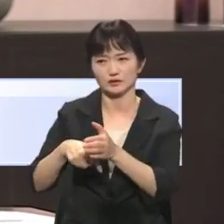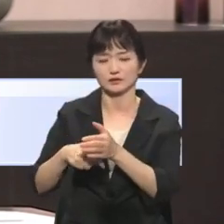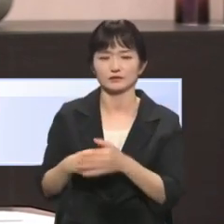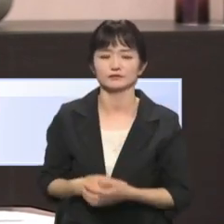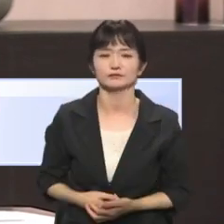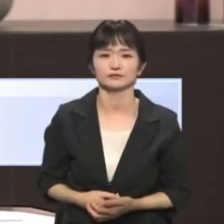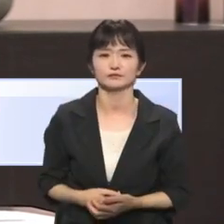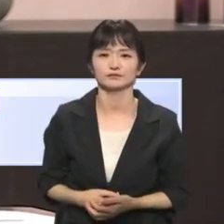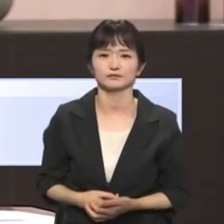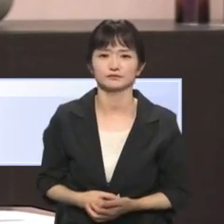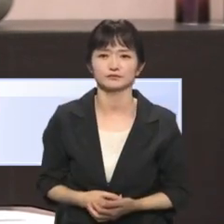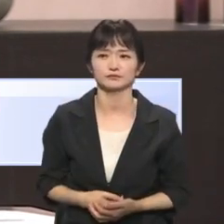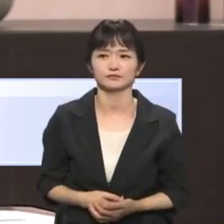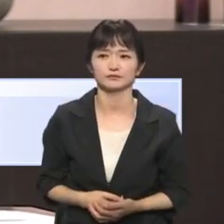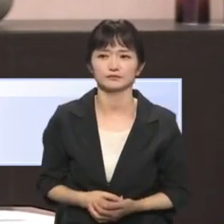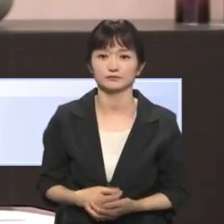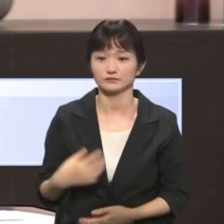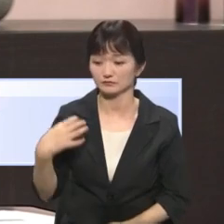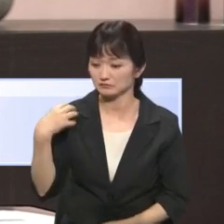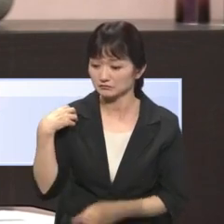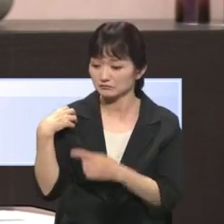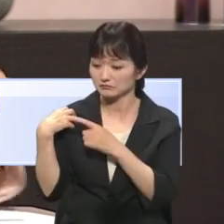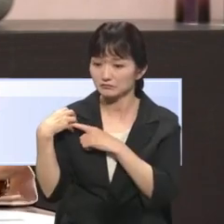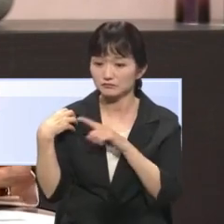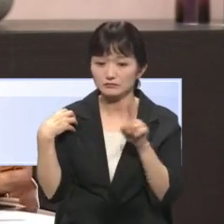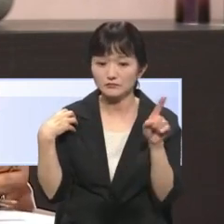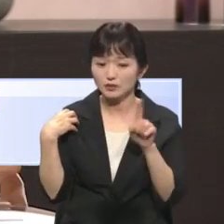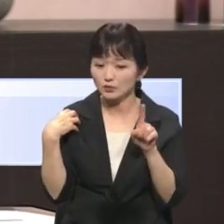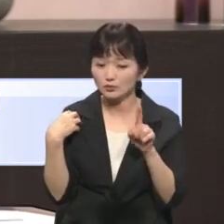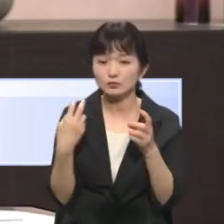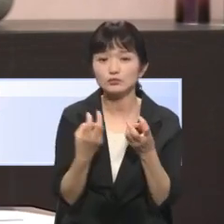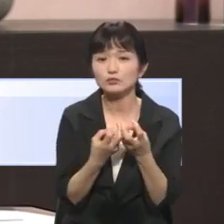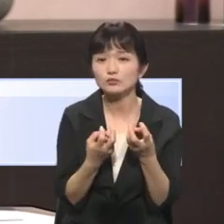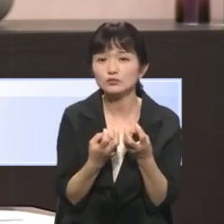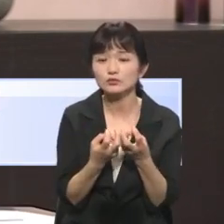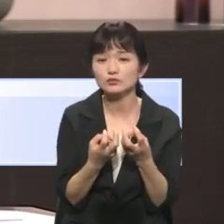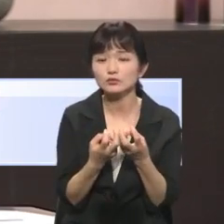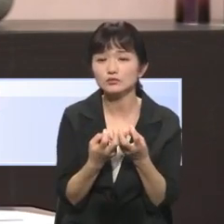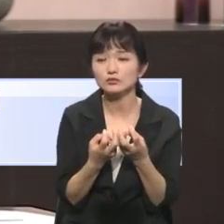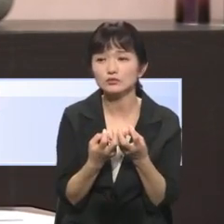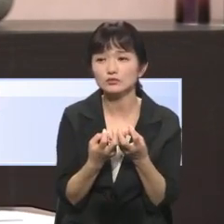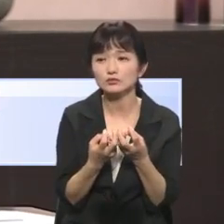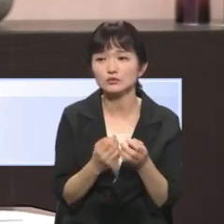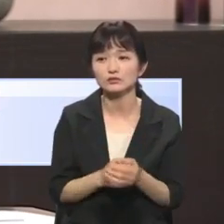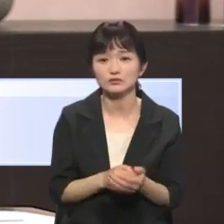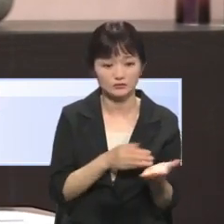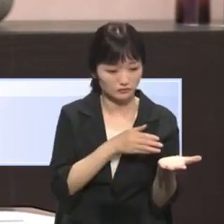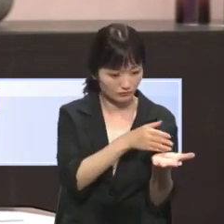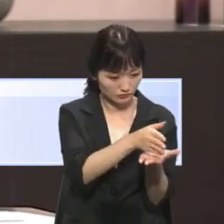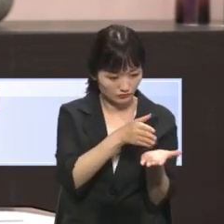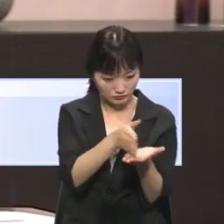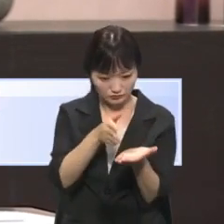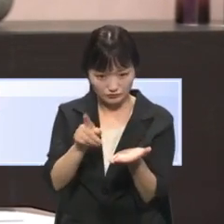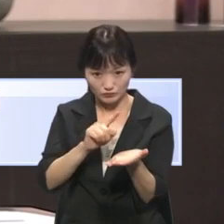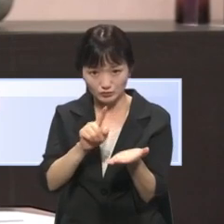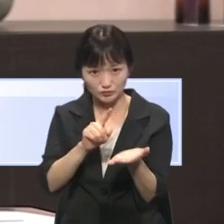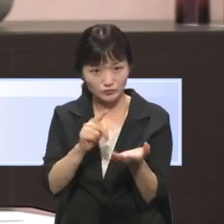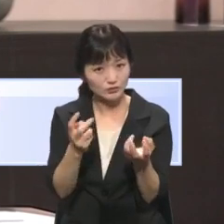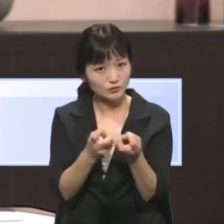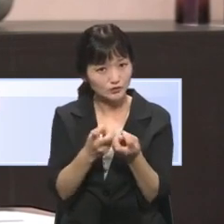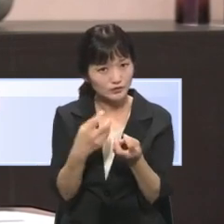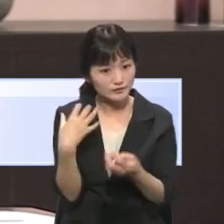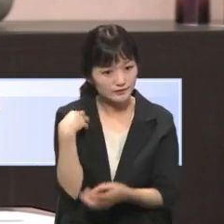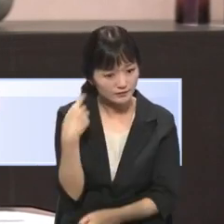거기 때문에이 책임을 어디서부터 어디까지이 부분은 뭐 항목별로 나눠서 어떻게 책임을 물을 수